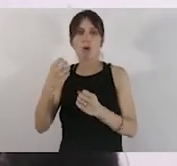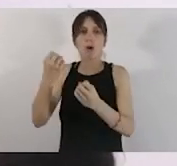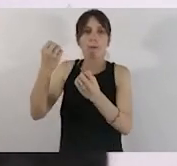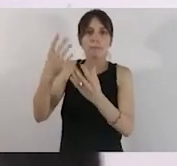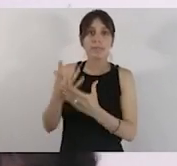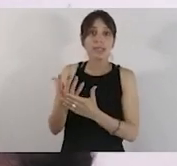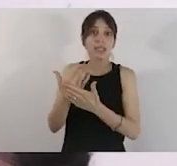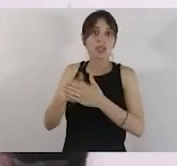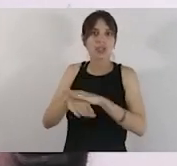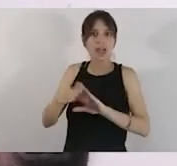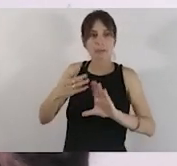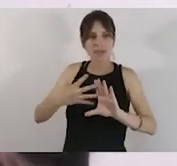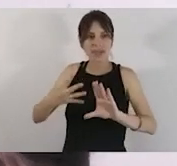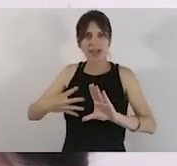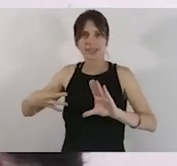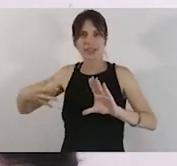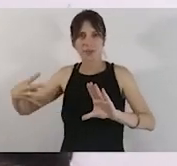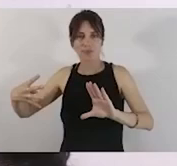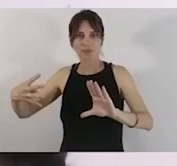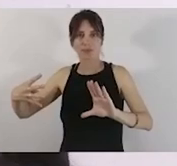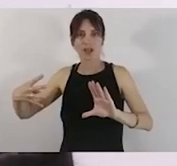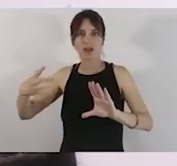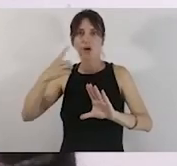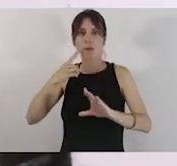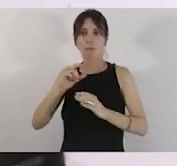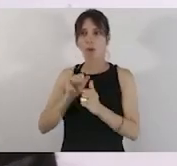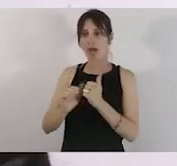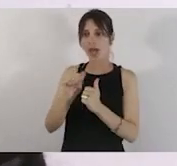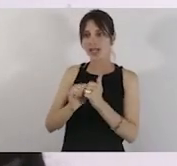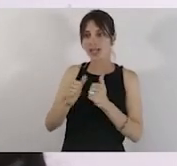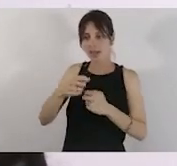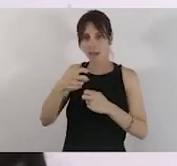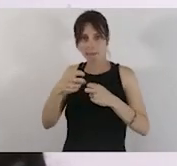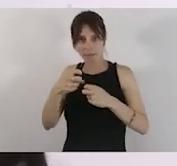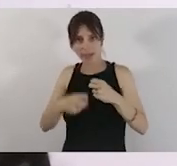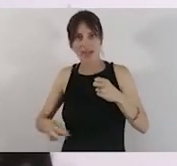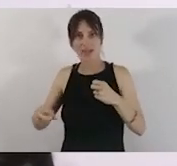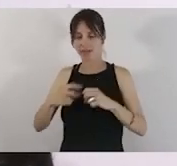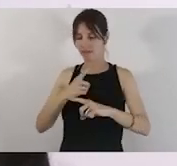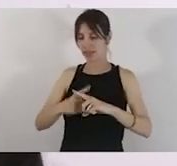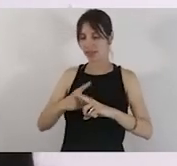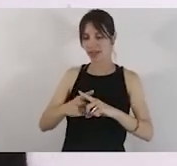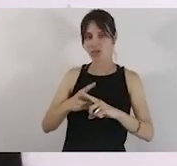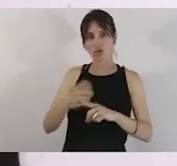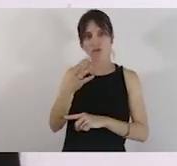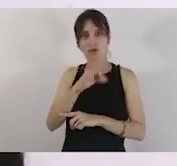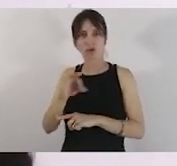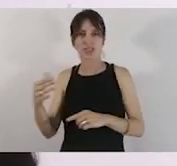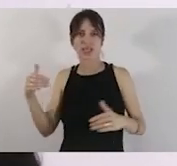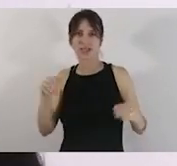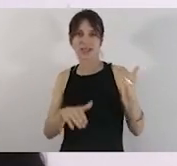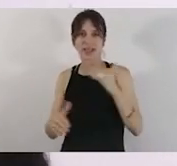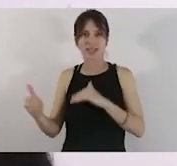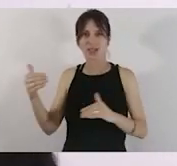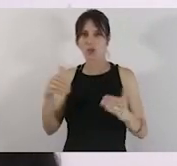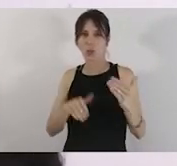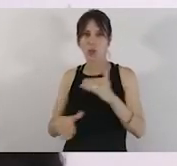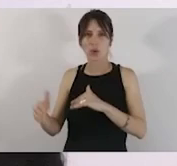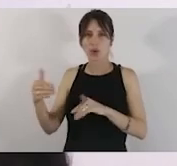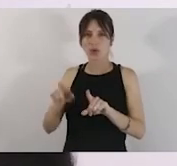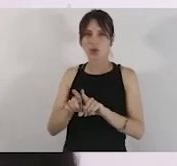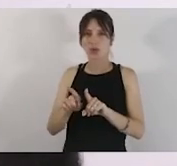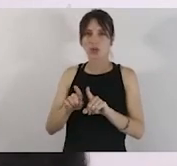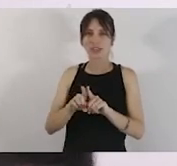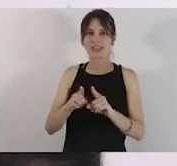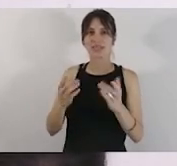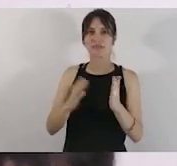et, donc pour la Ligue PACA de la Fédération française de natation qui a lieu au cercle de nageurs de Marseille chaque